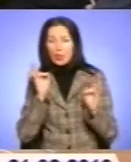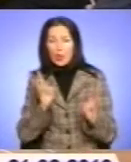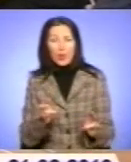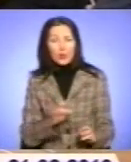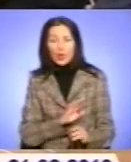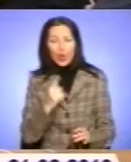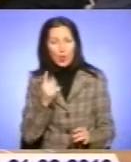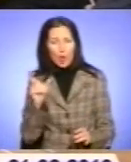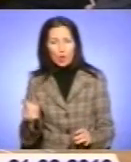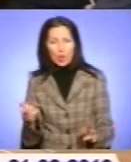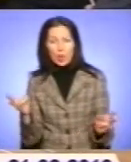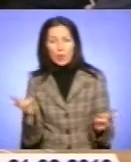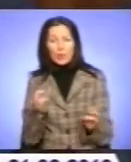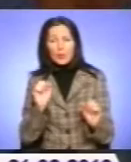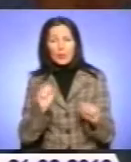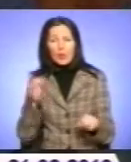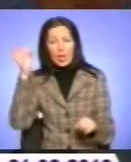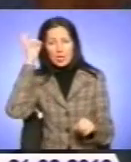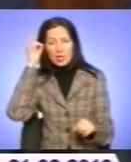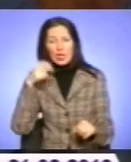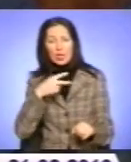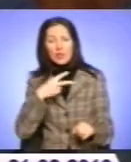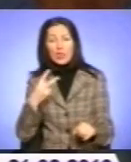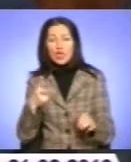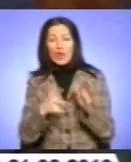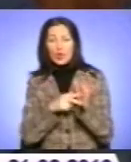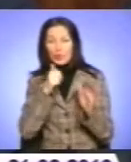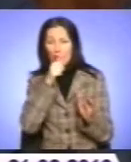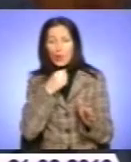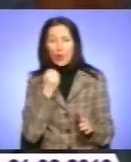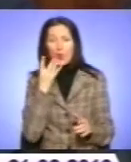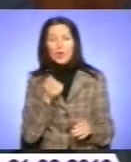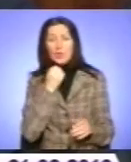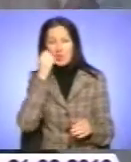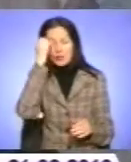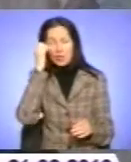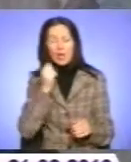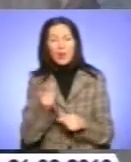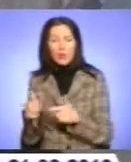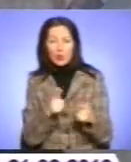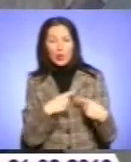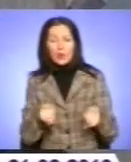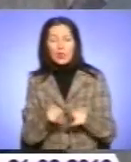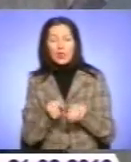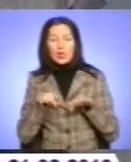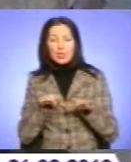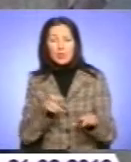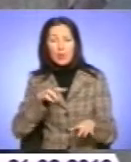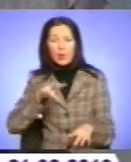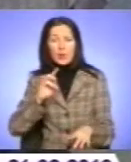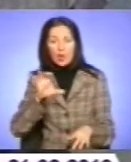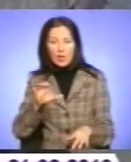згадати випробування 2008 року, коли завдяки підготовці та злагодженим діям МНСівців вдалося уникнути